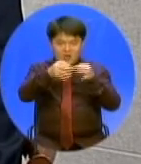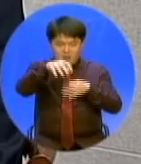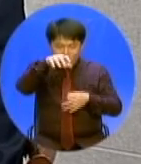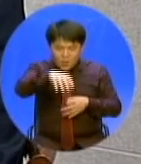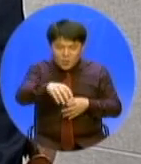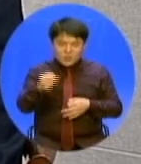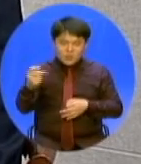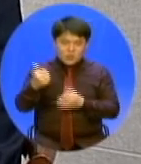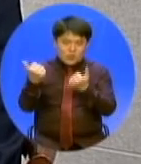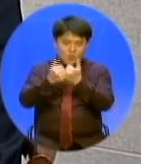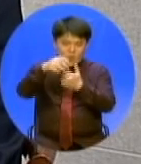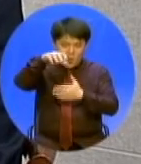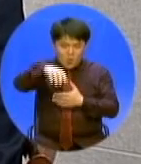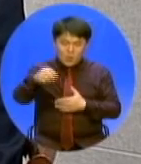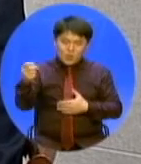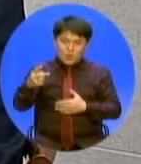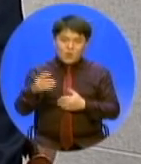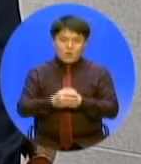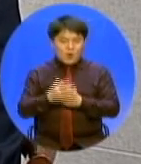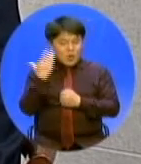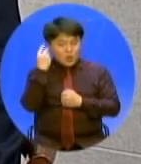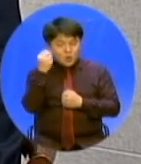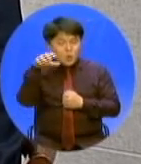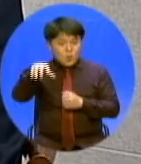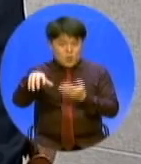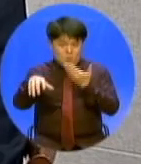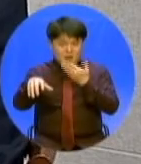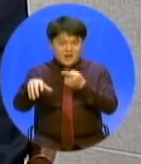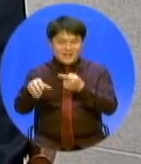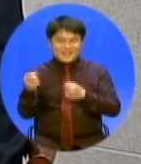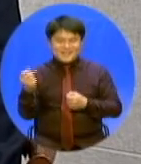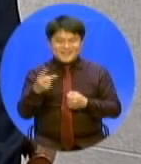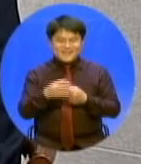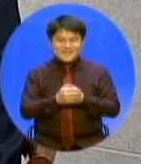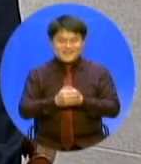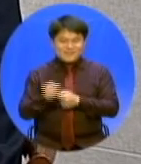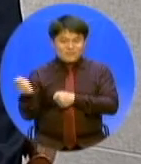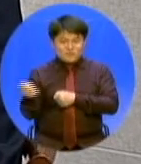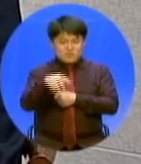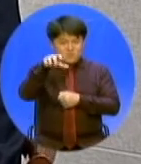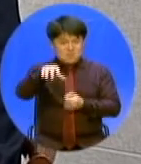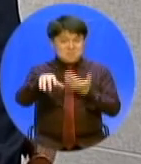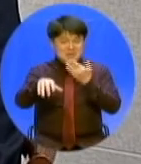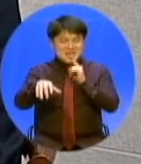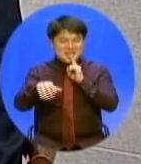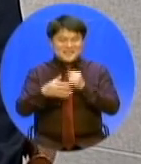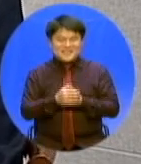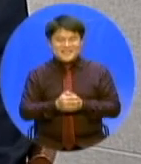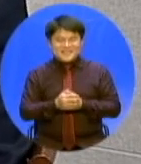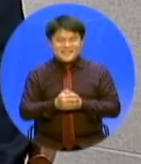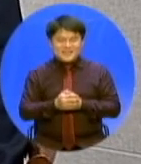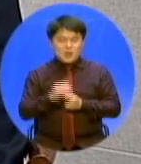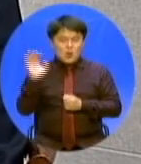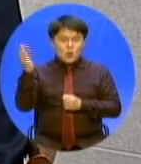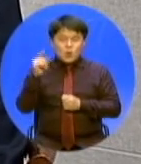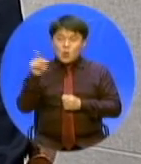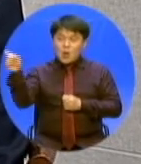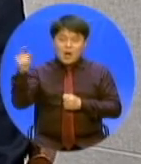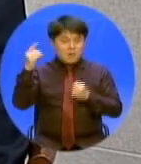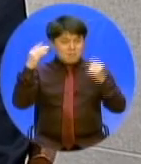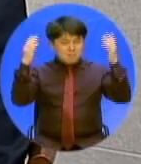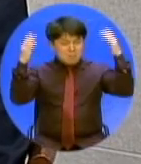식당이고 네. 컨벤션이고 네. 콘도미니엄이고 예. 또 골프장이고 이랬습니다. 네. 그래서 요즘 덥잖아요.